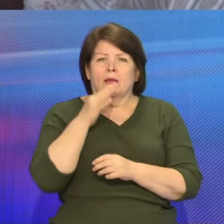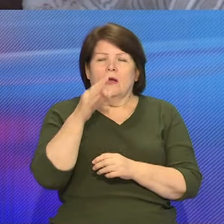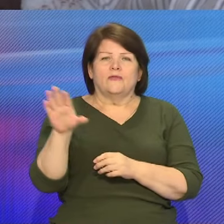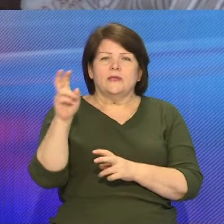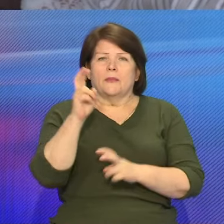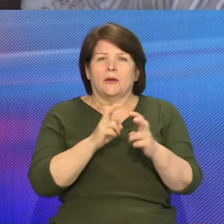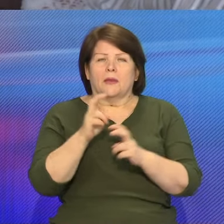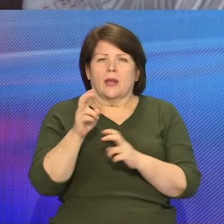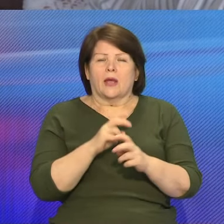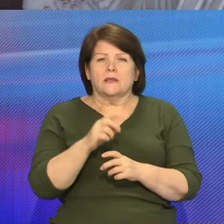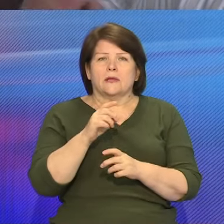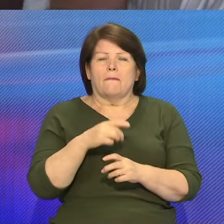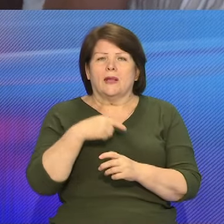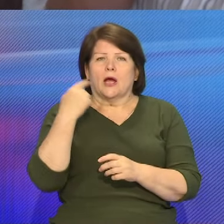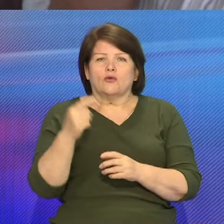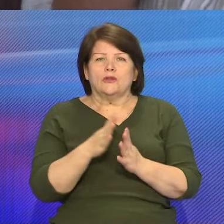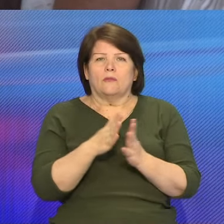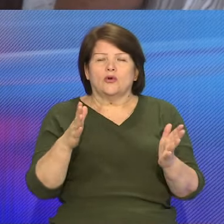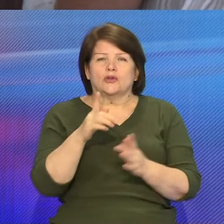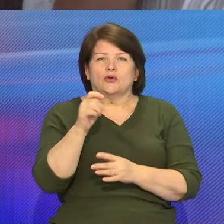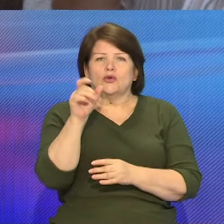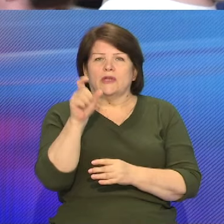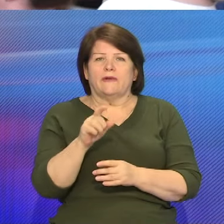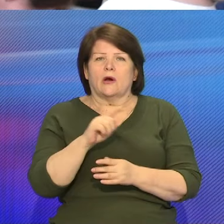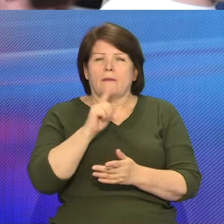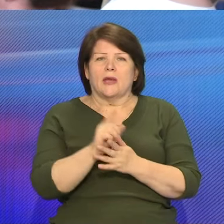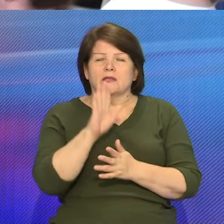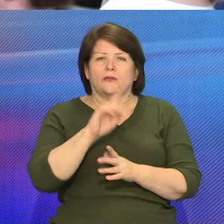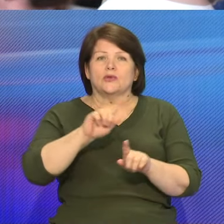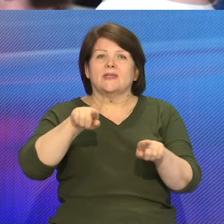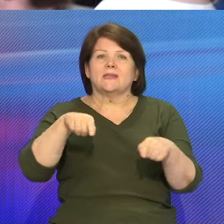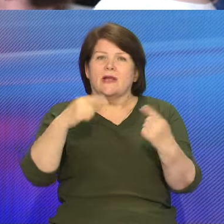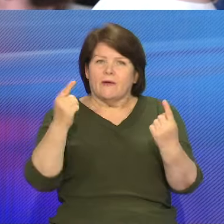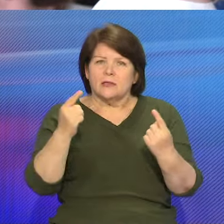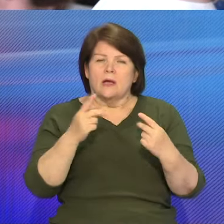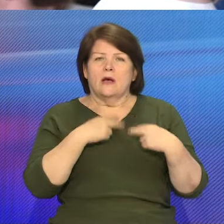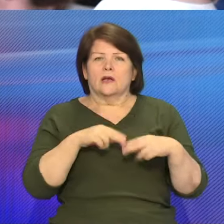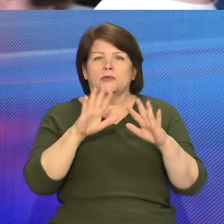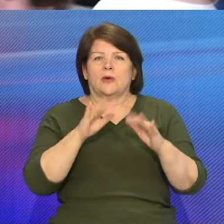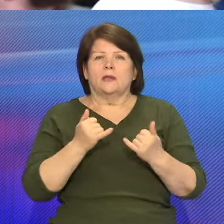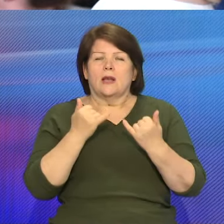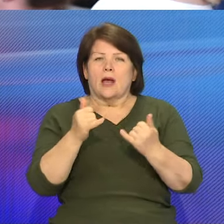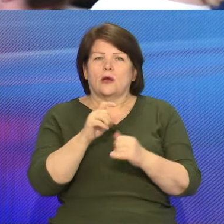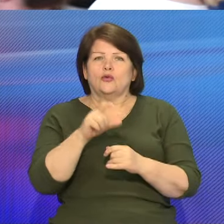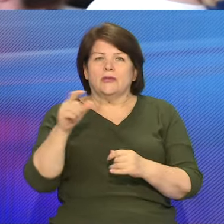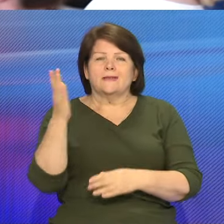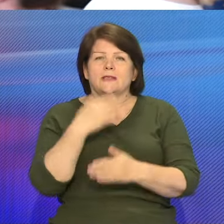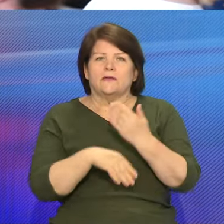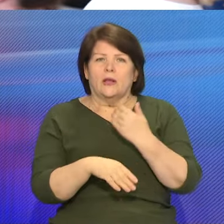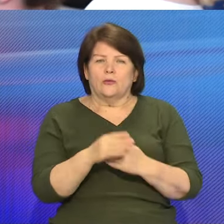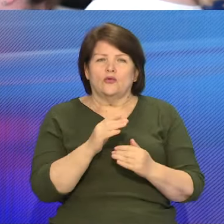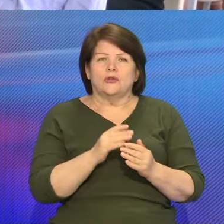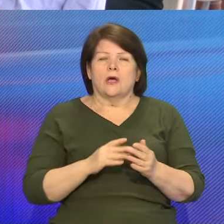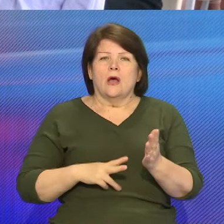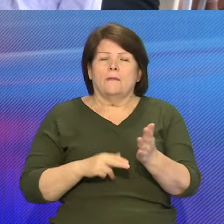прадпрыемствы краіны з колькасцю звыш 100 чалавек абавязаны будуць ствараць працоўныя месцы для людзей з інваліднасцю. Падыходы, парадак